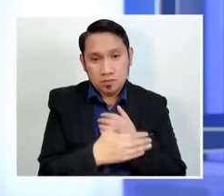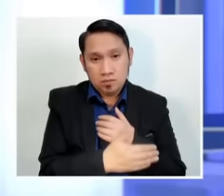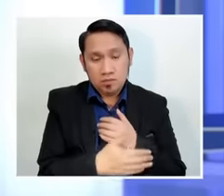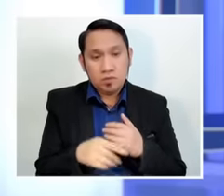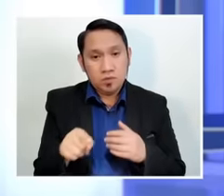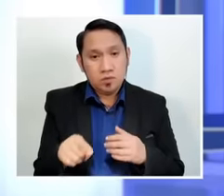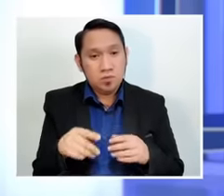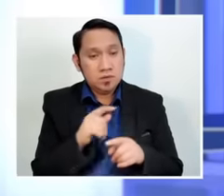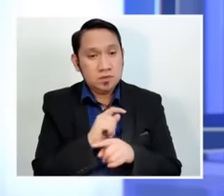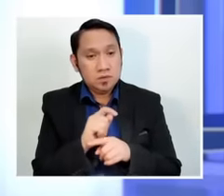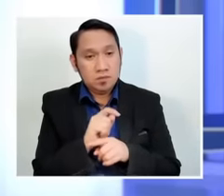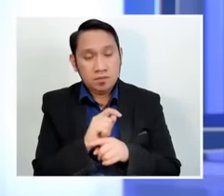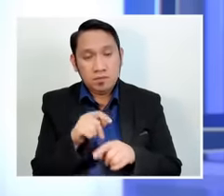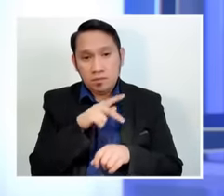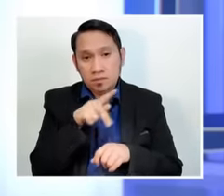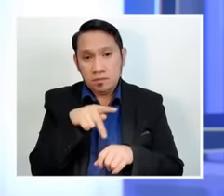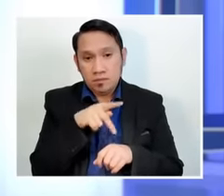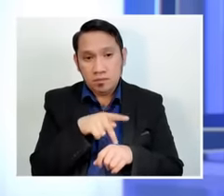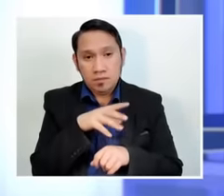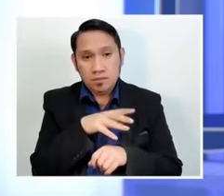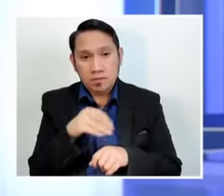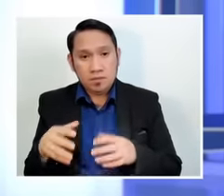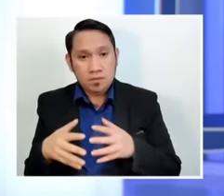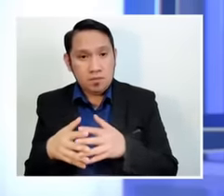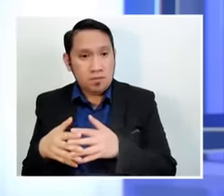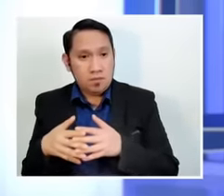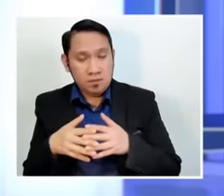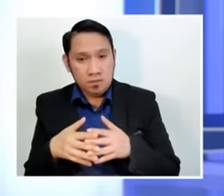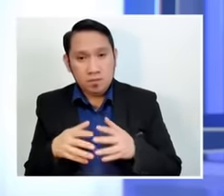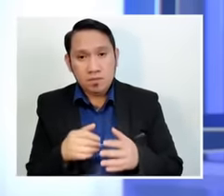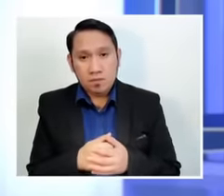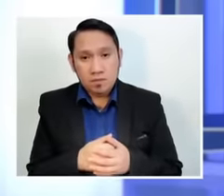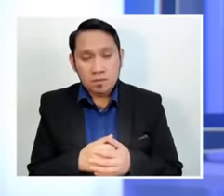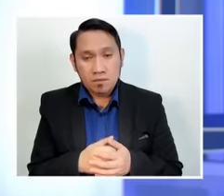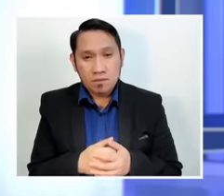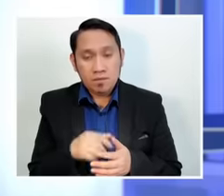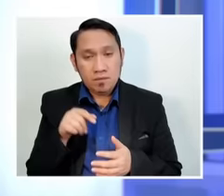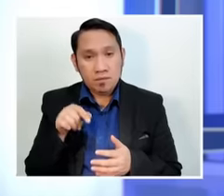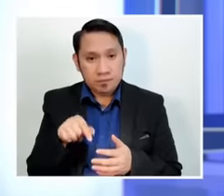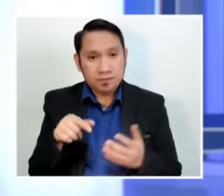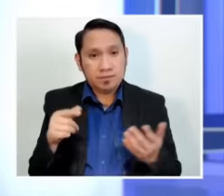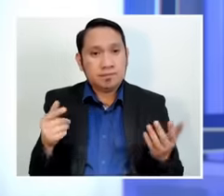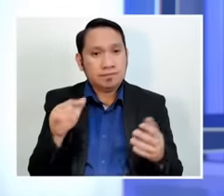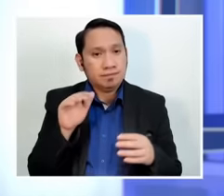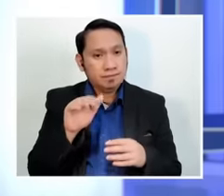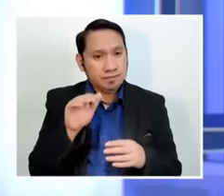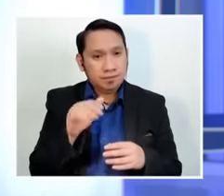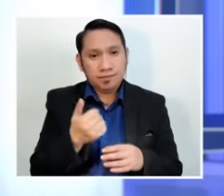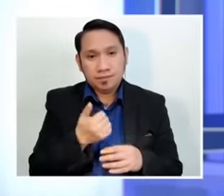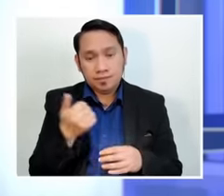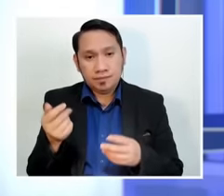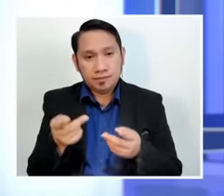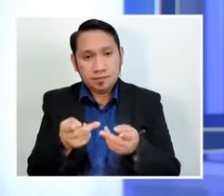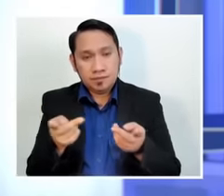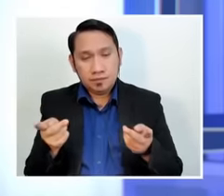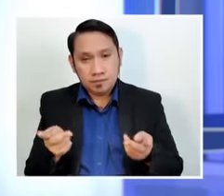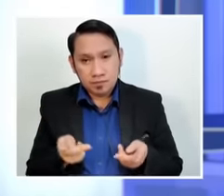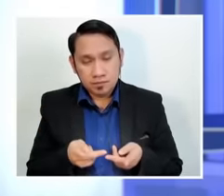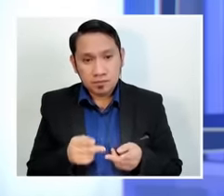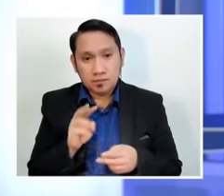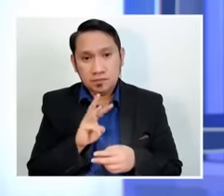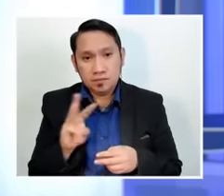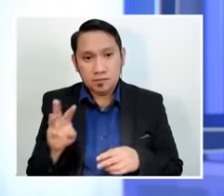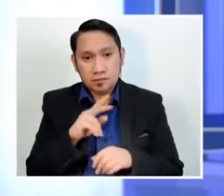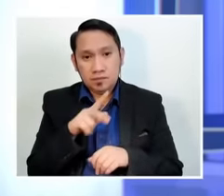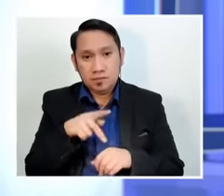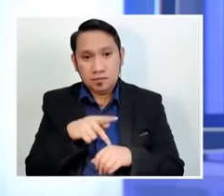US. Nanawagan naman ang National Security Council sa Atin Ito Coalition na sa ibang lugar na lamang sa West Philippine Sea